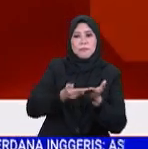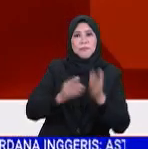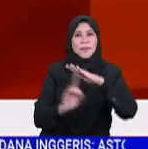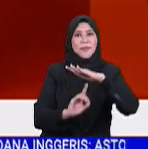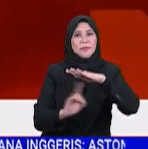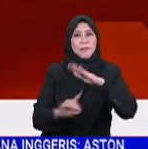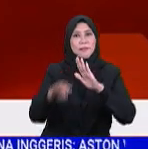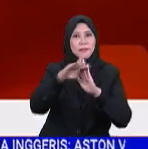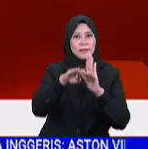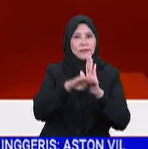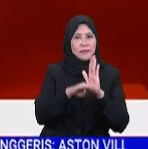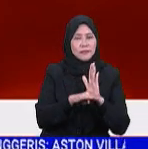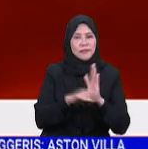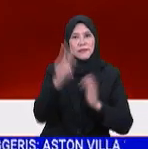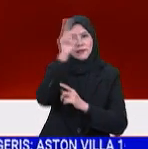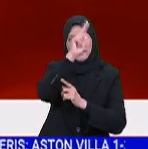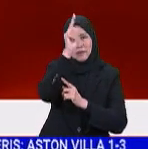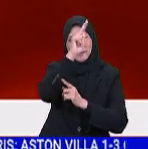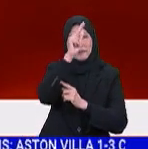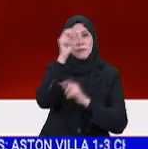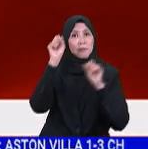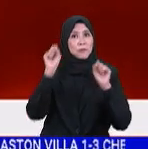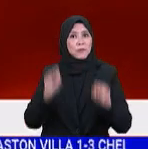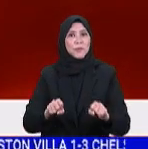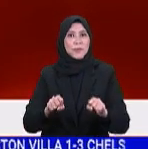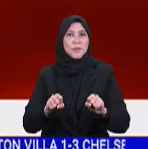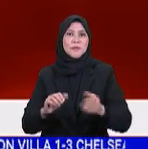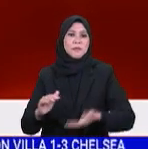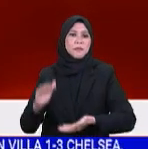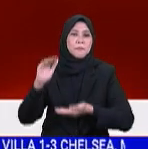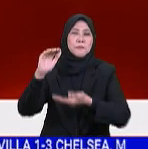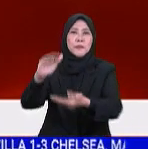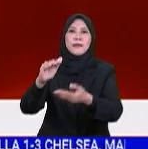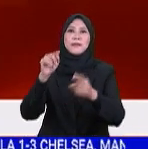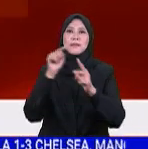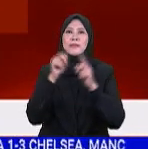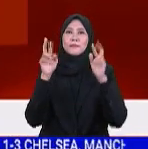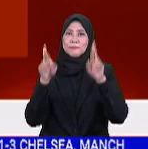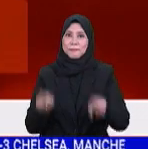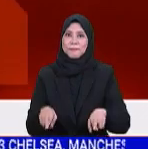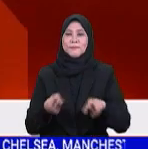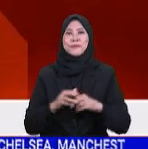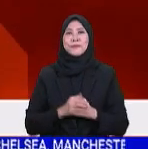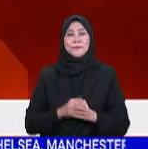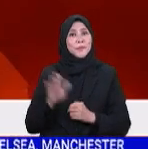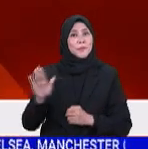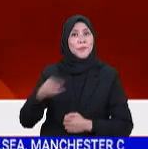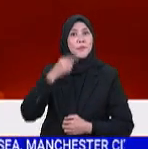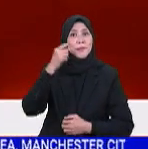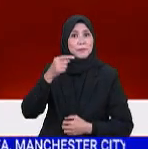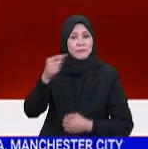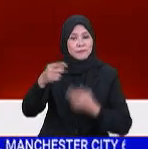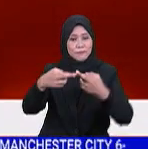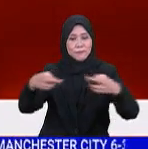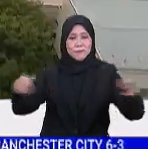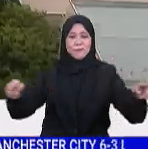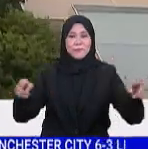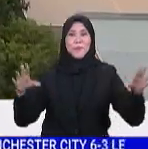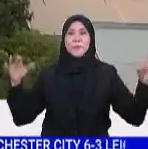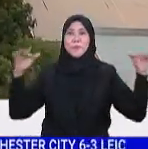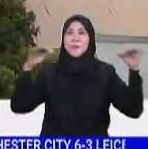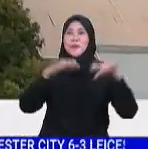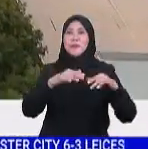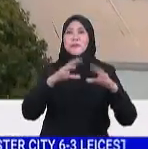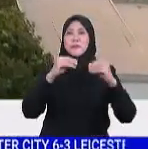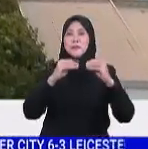agenda dan inisiatif kerajaan agar dapat disampaikan kepada rakyat Beliau berkata demikian ketika meresmikan perhimpunan